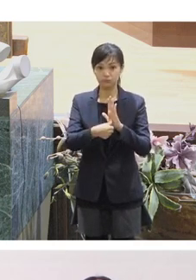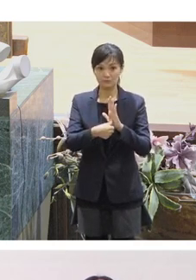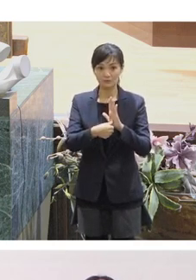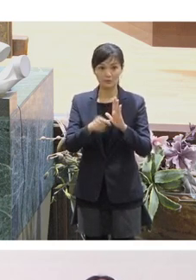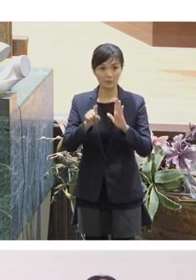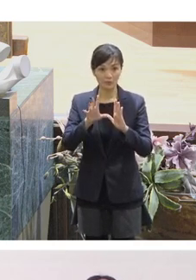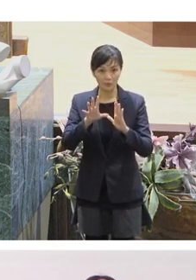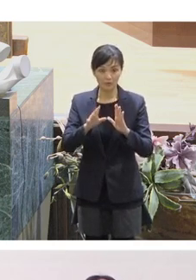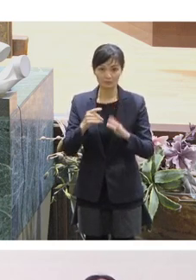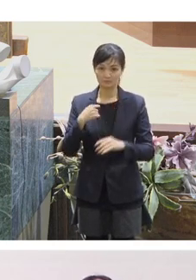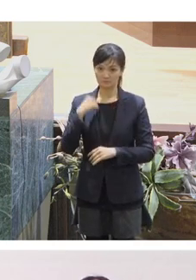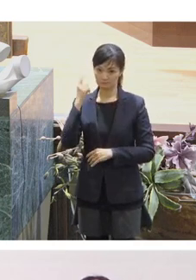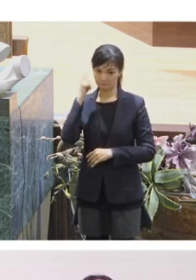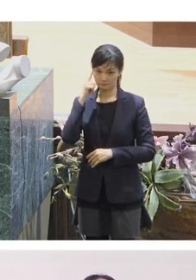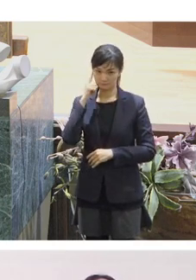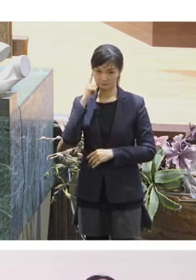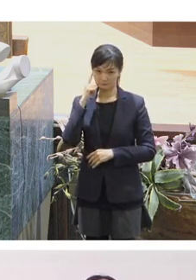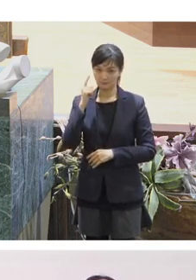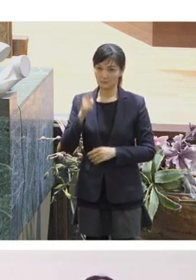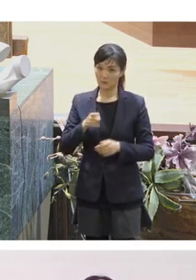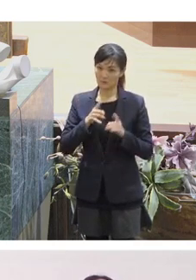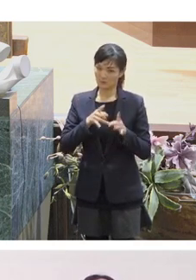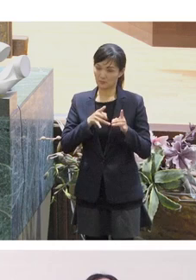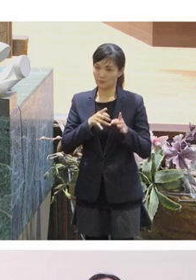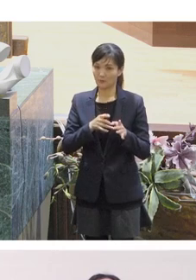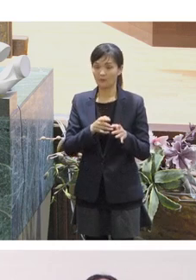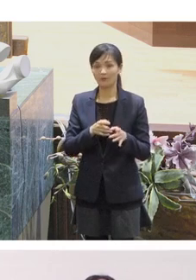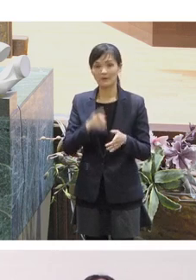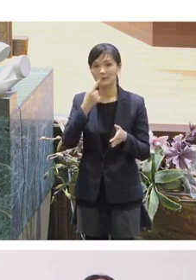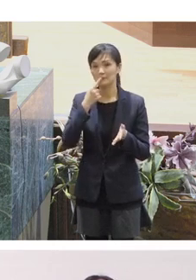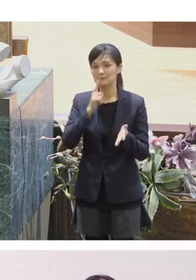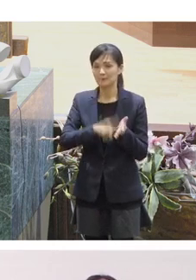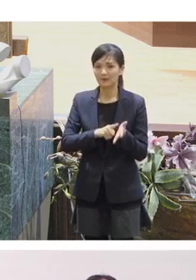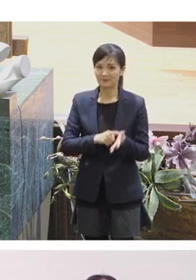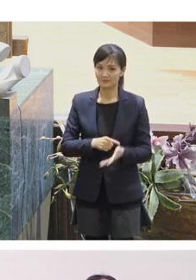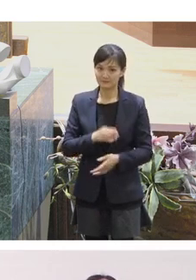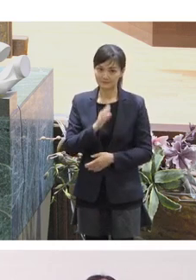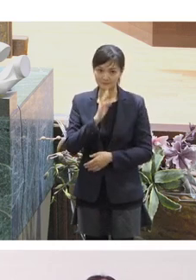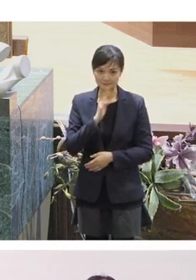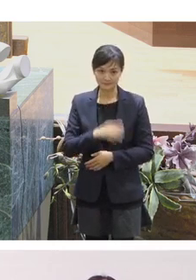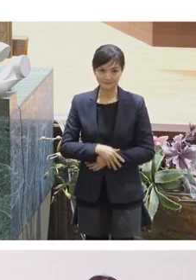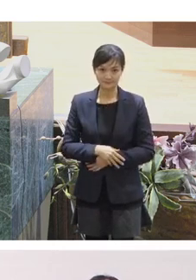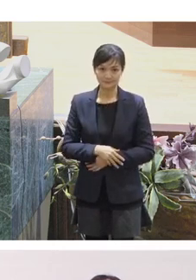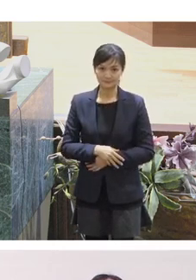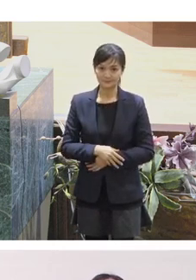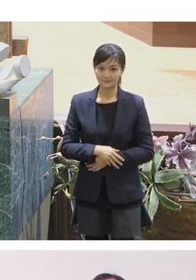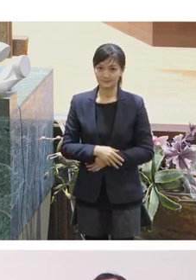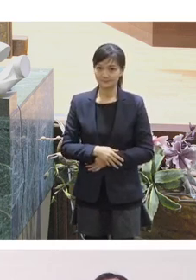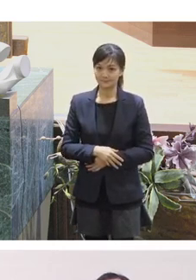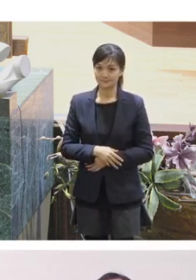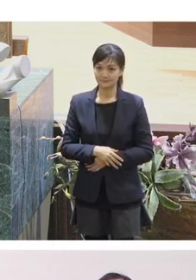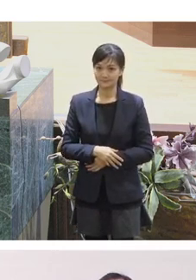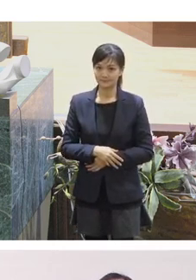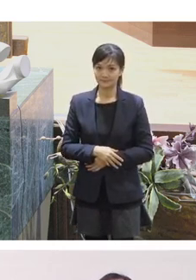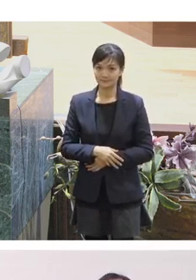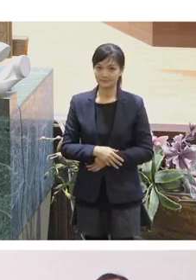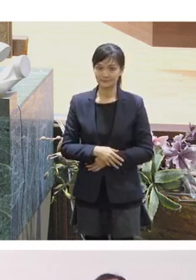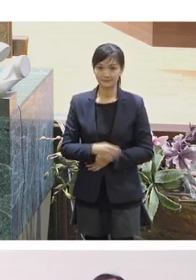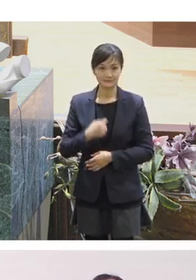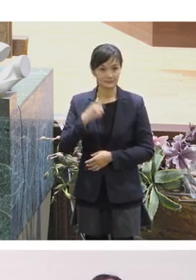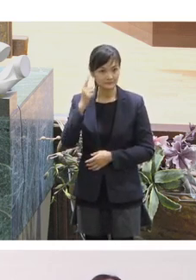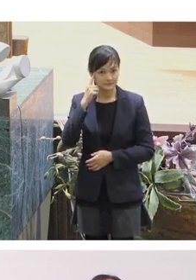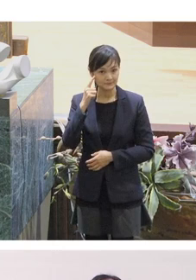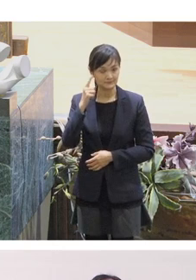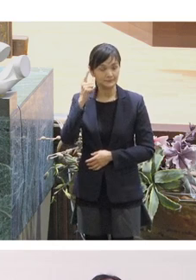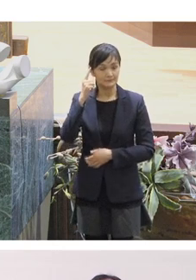打脸是比较容易，打书是比较困难，真的是这样，它这个空间就是设计成这样，所以我想这里大概有两